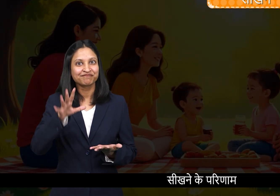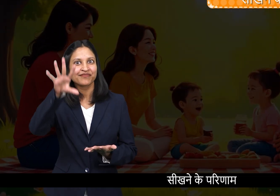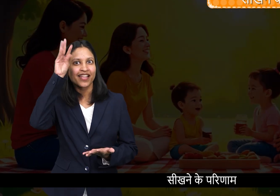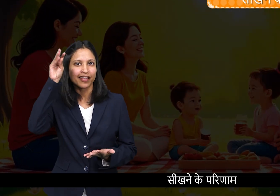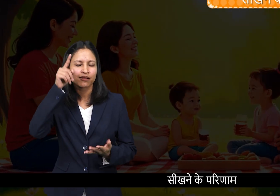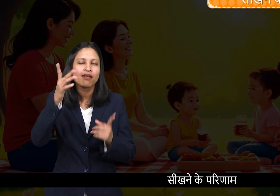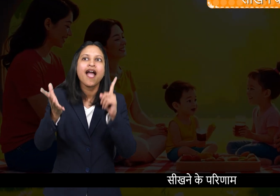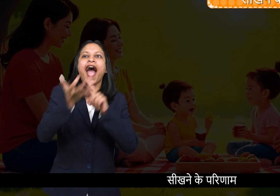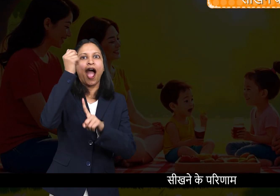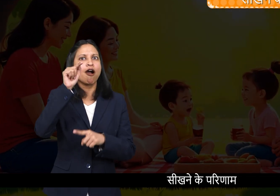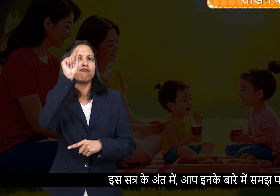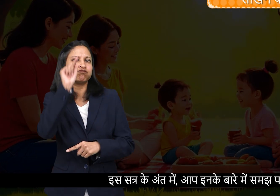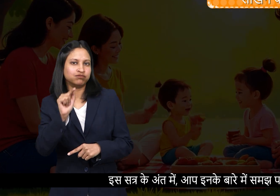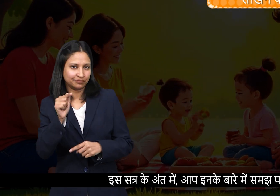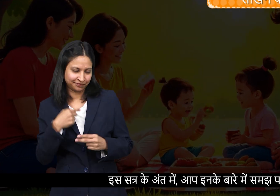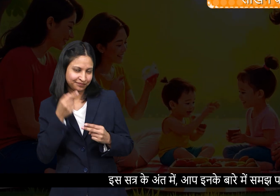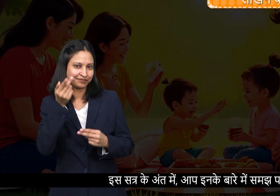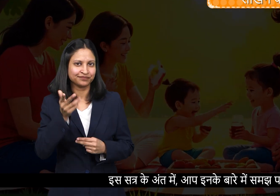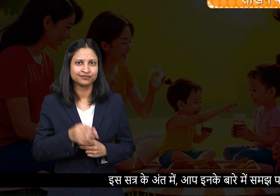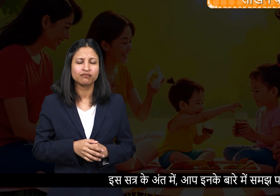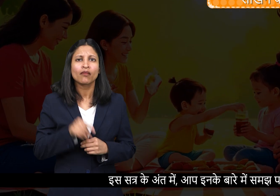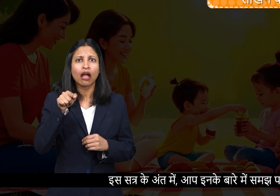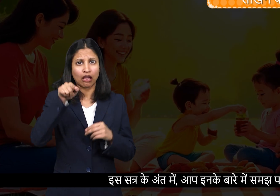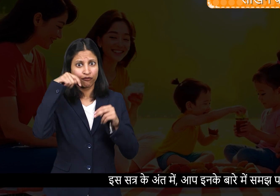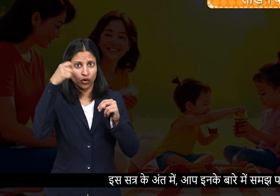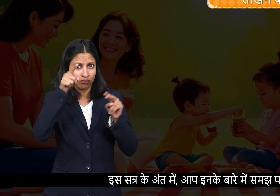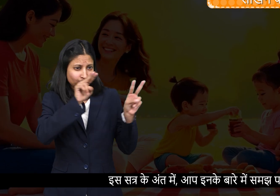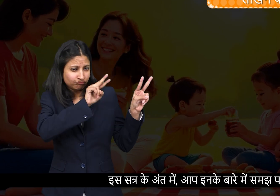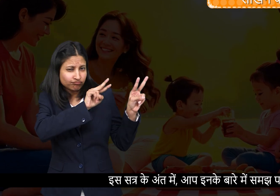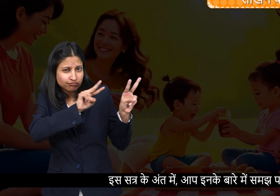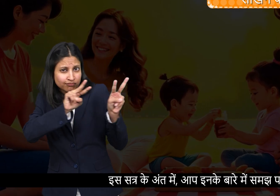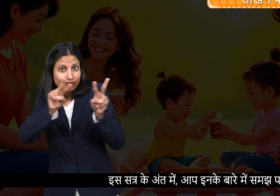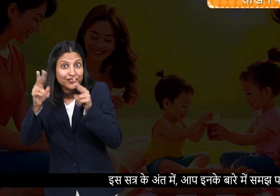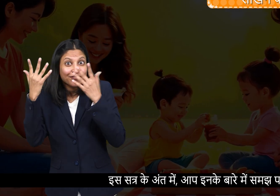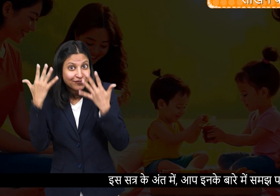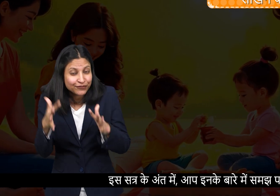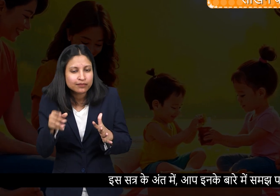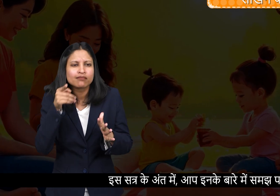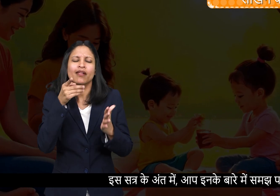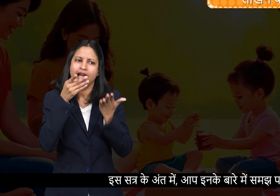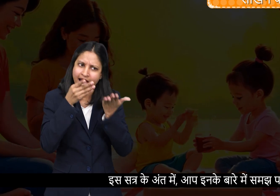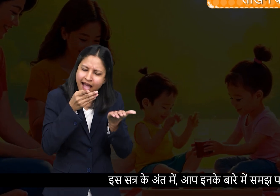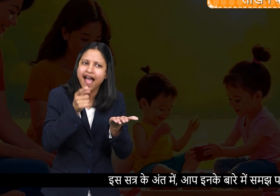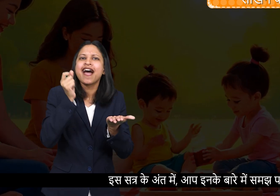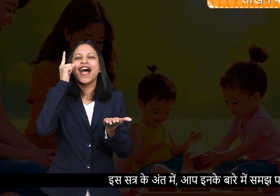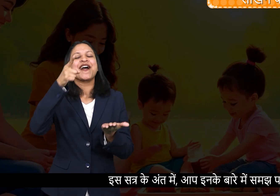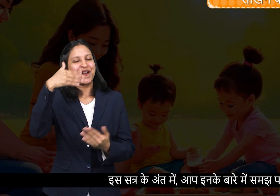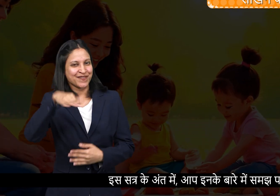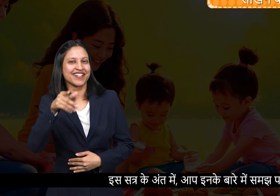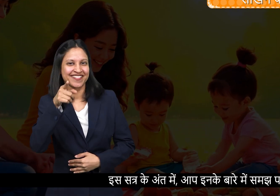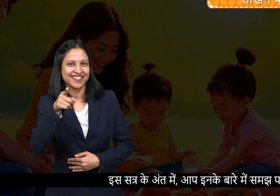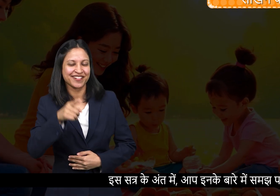सीखने के परिणाम। इस सत्र के अंत में आप इनके बारे में समझ पाएंगे।